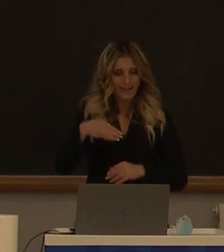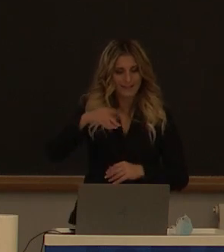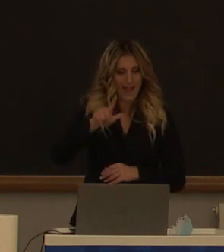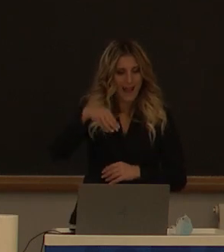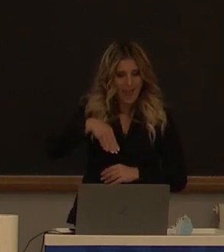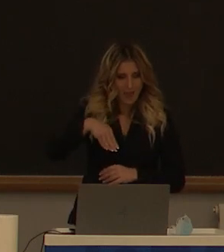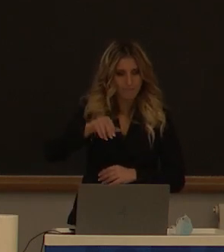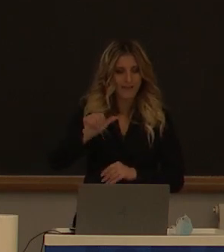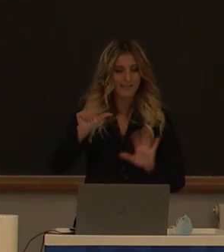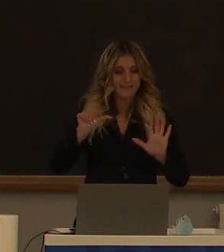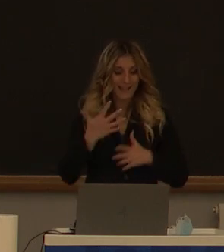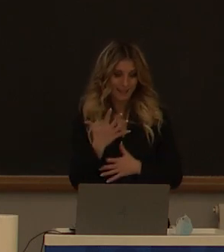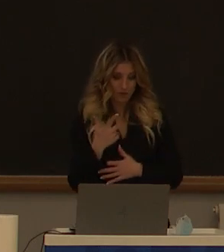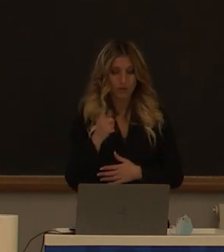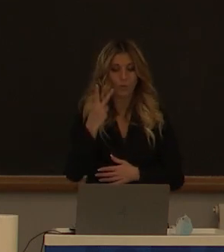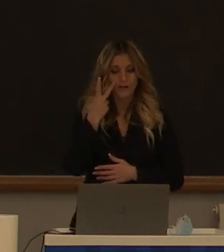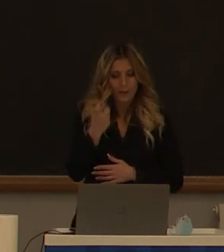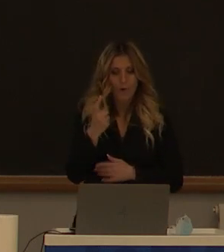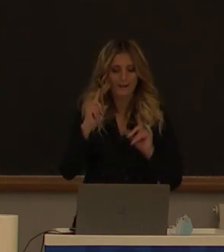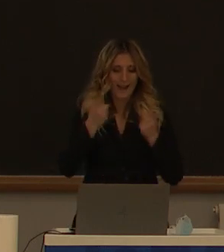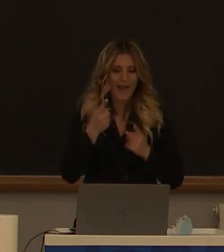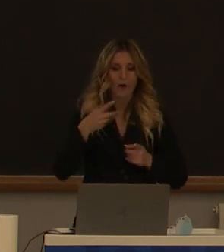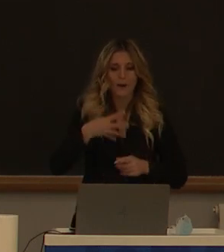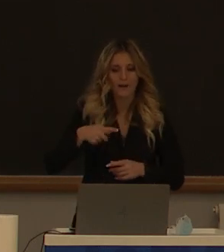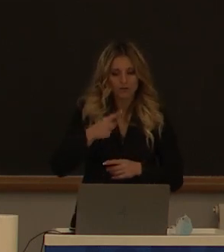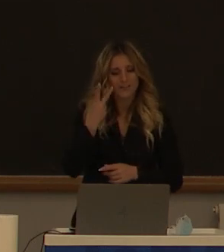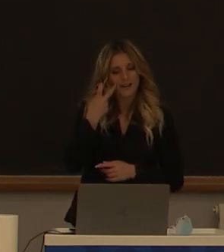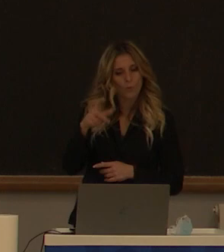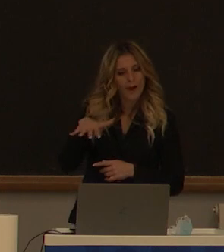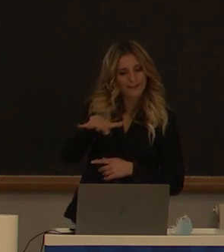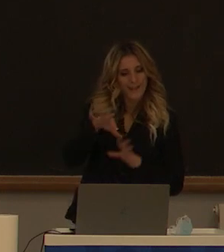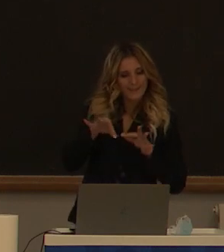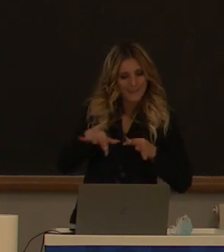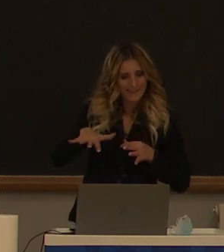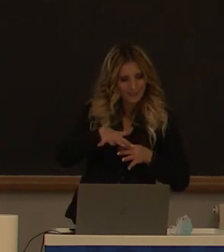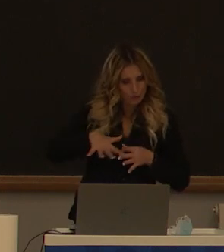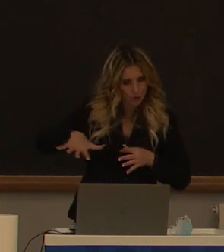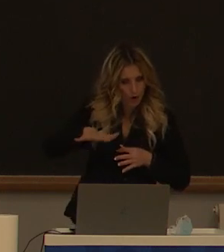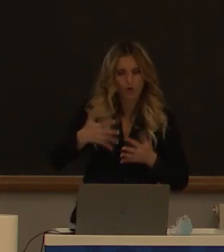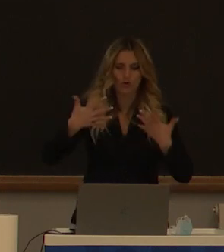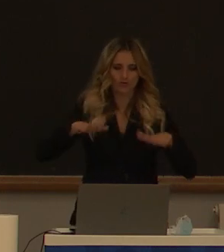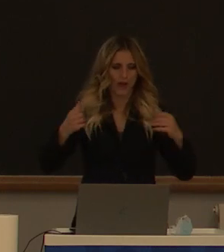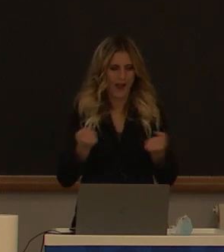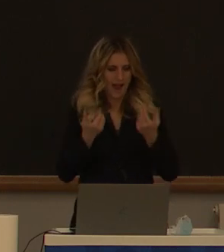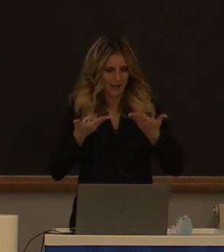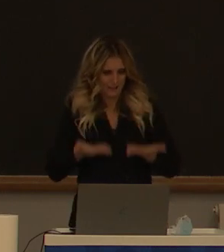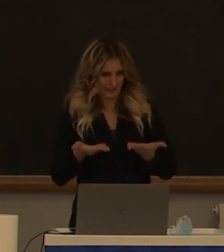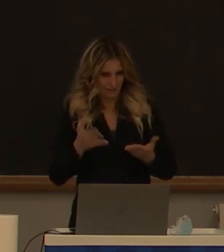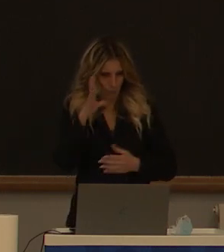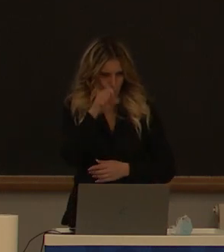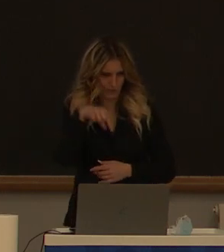dell'LM75, che sono lauree magistrali in scienze e tecnologia per l'ambiente e il territorio, attive, diciamo, anche presso il nostro